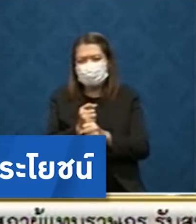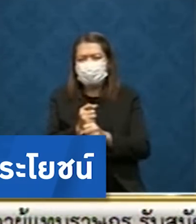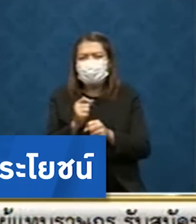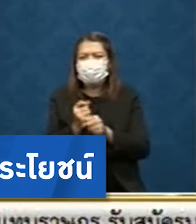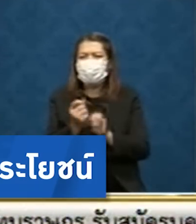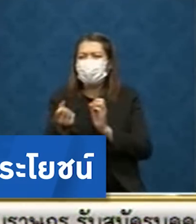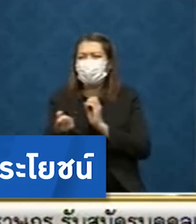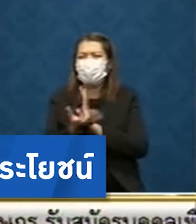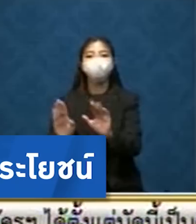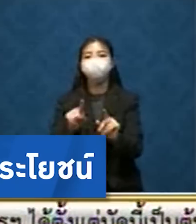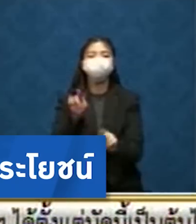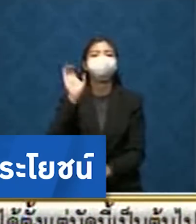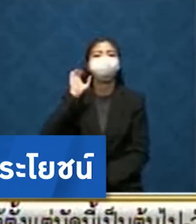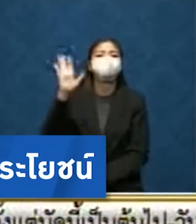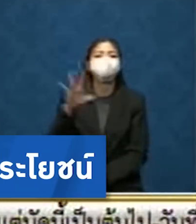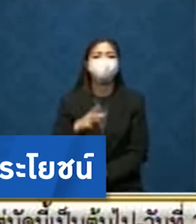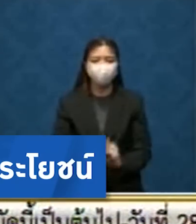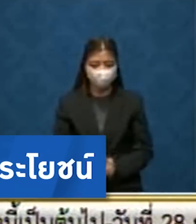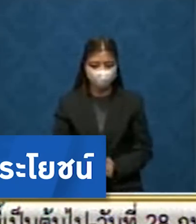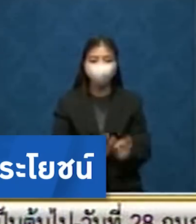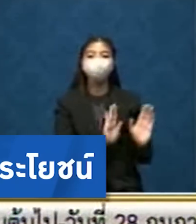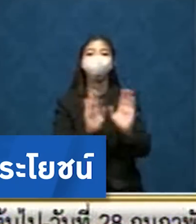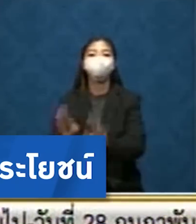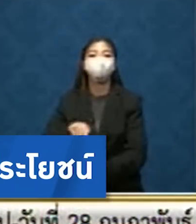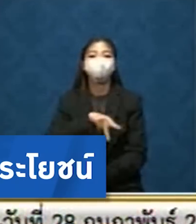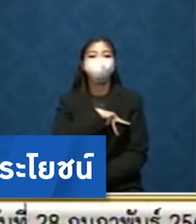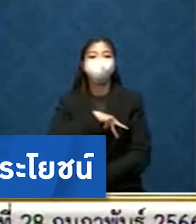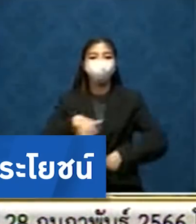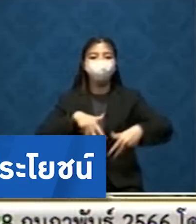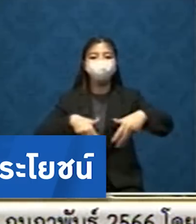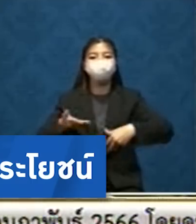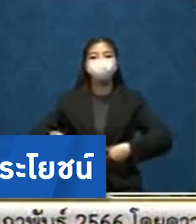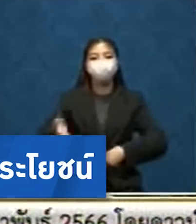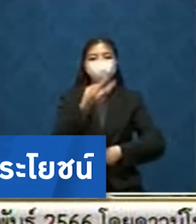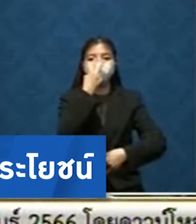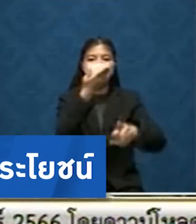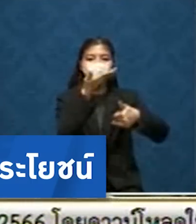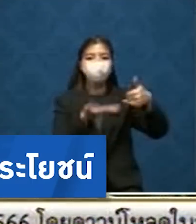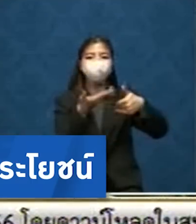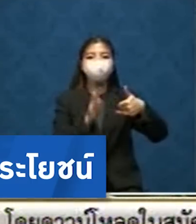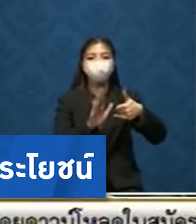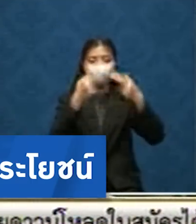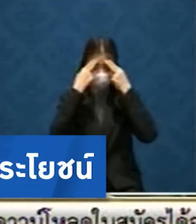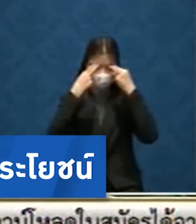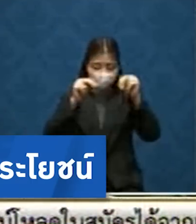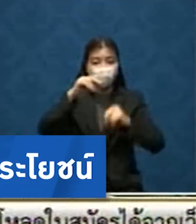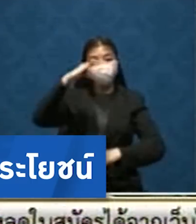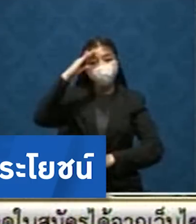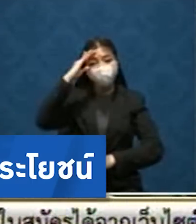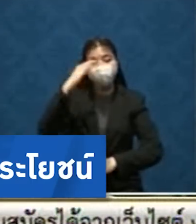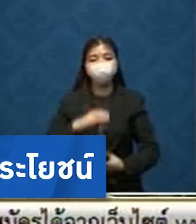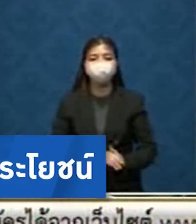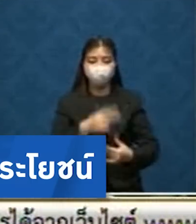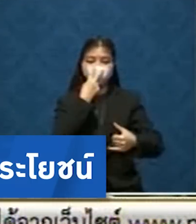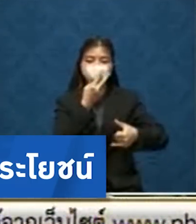พระพุทธศาสนาหรือไม่ขอให้ชาวพุทธทั้งประเทศได้พิจารณาถึงพฤติกรรมที่นายกคนนี้ได้